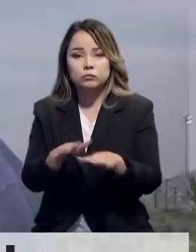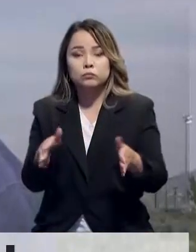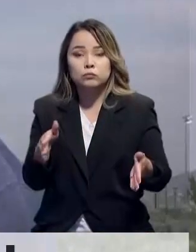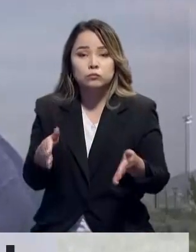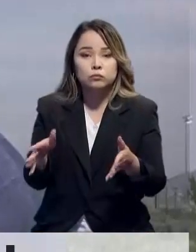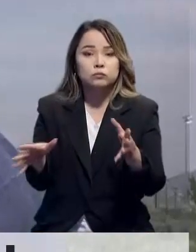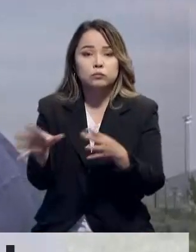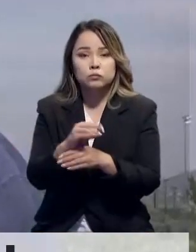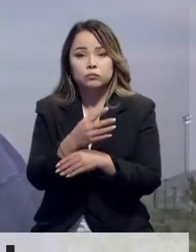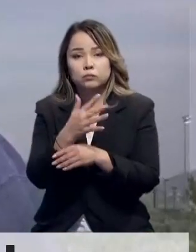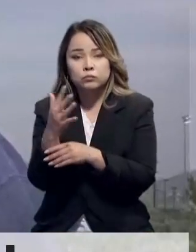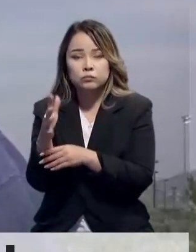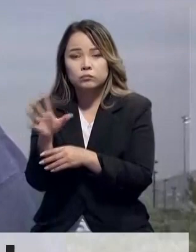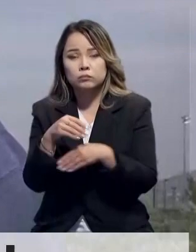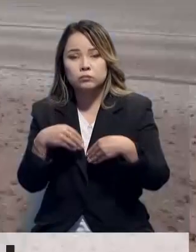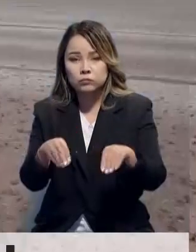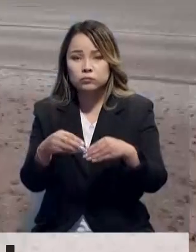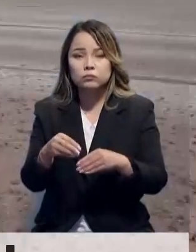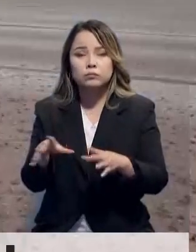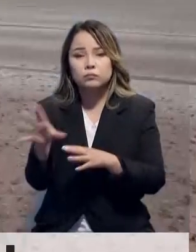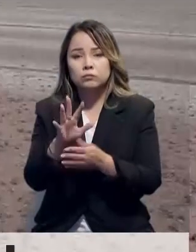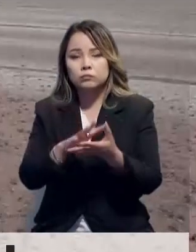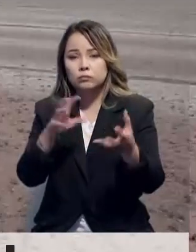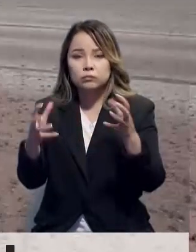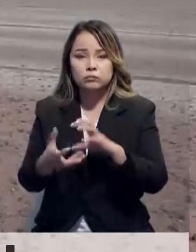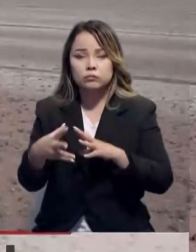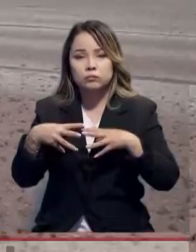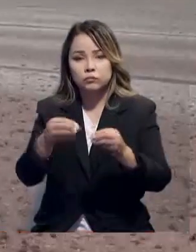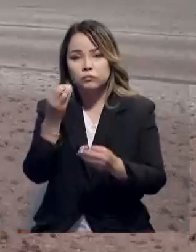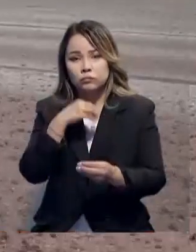жолындағы барлық көкті отап, бау-бақшамызды талқандап жатыр.